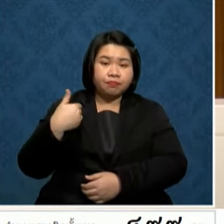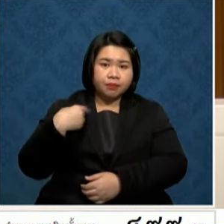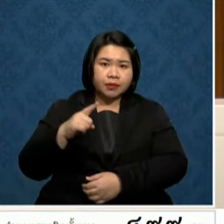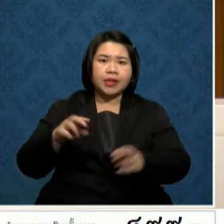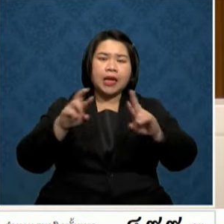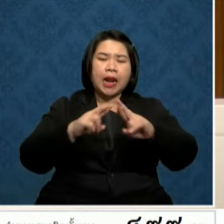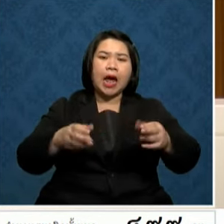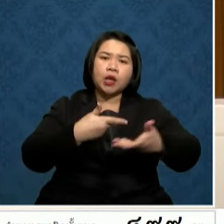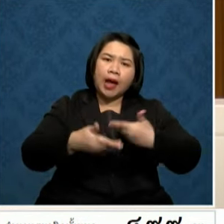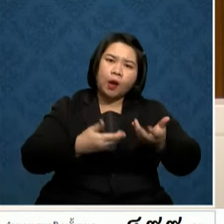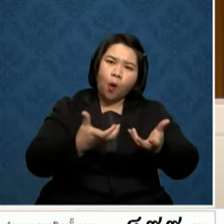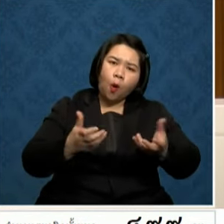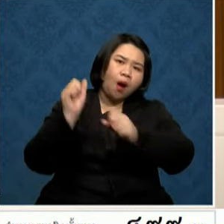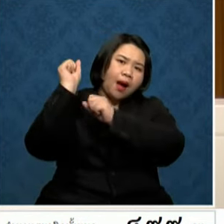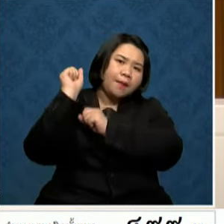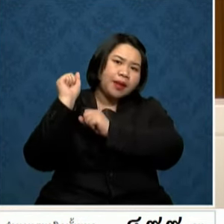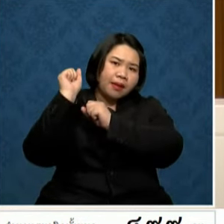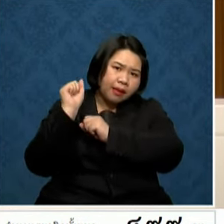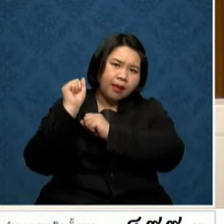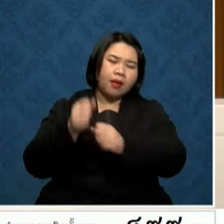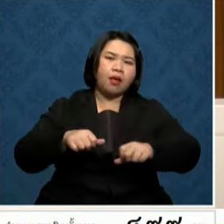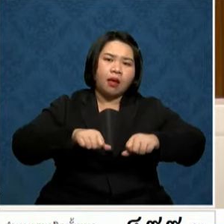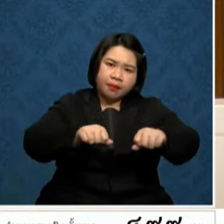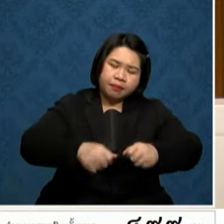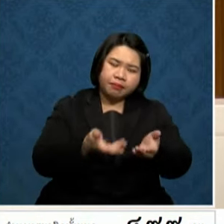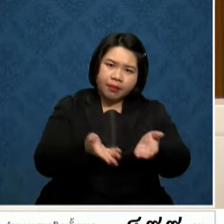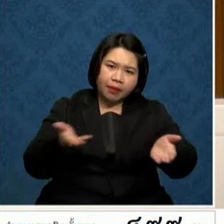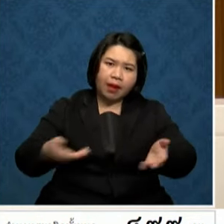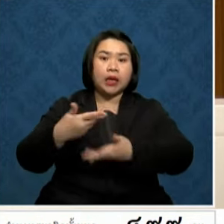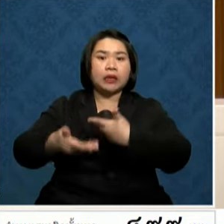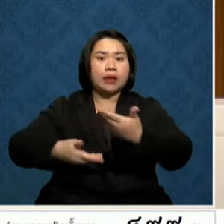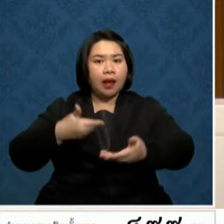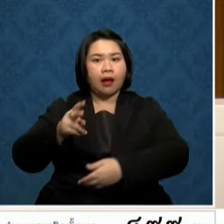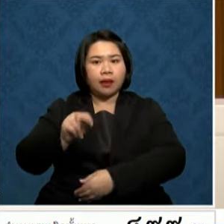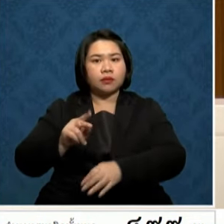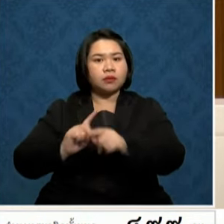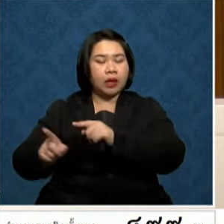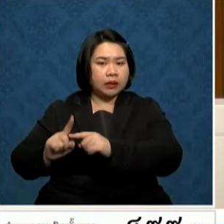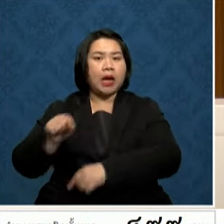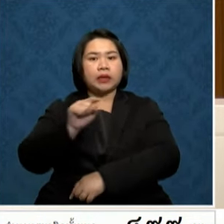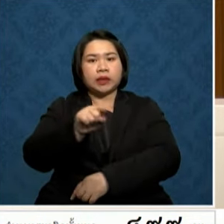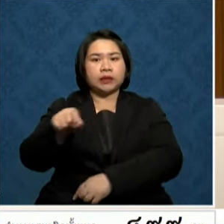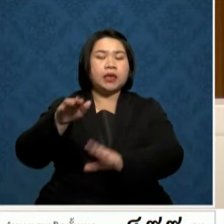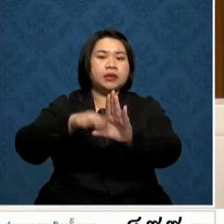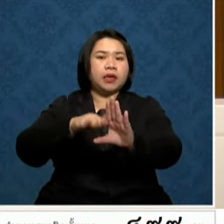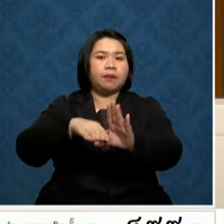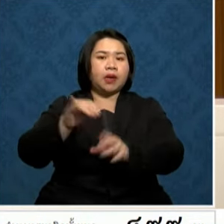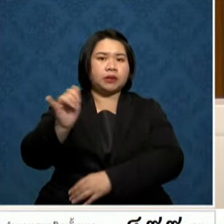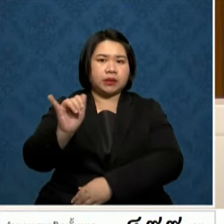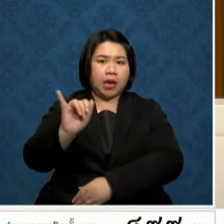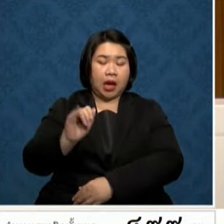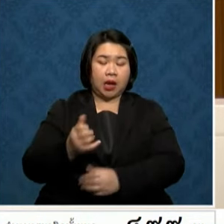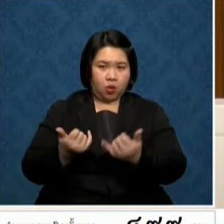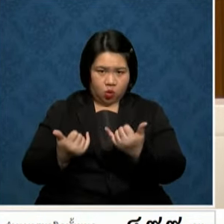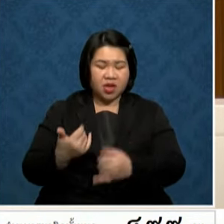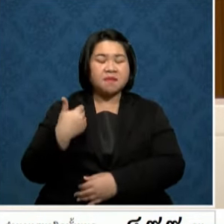หวยหับเร่แผงรอยร้านอาหาร ร้านตลาดนัดซึร้านเหานี้ยงไม่มการลงทะเบียนกบรัดนะครับวันน